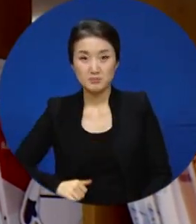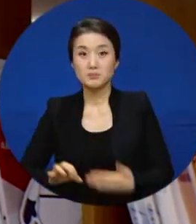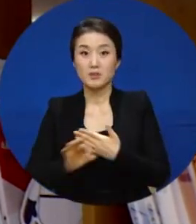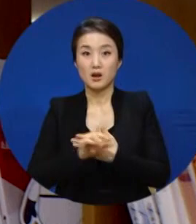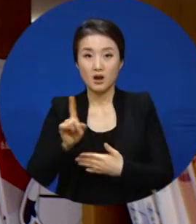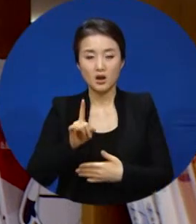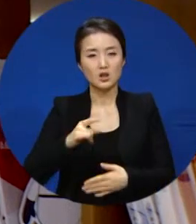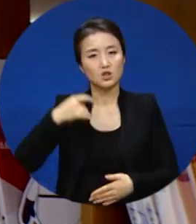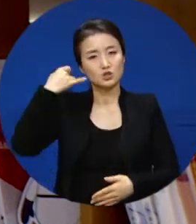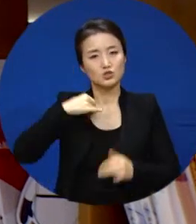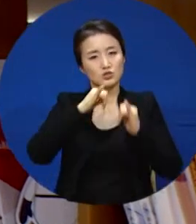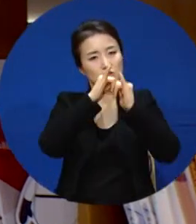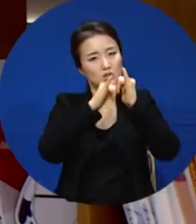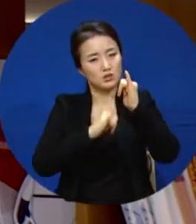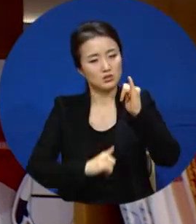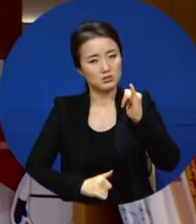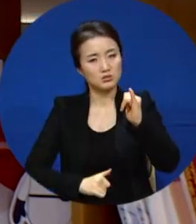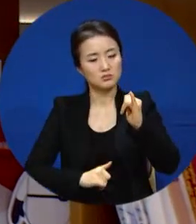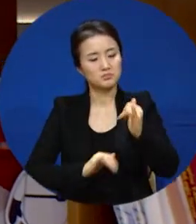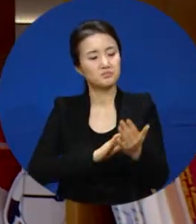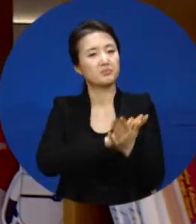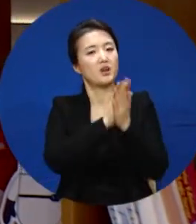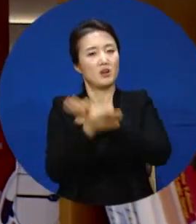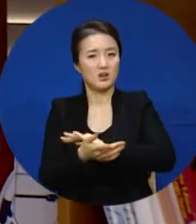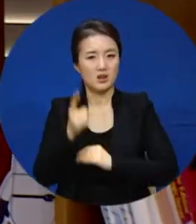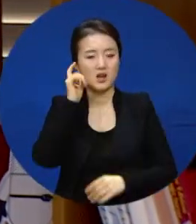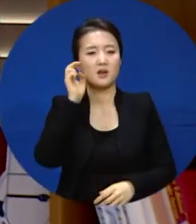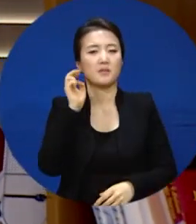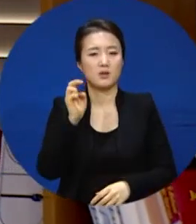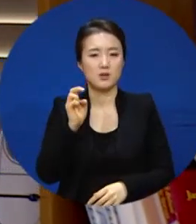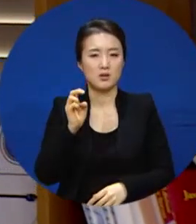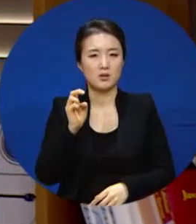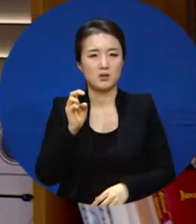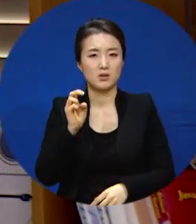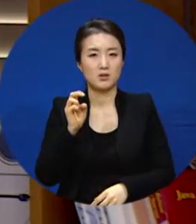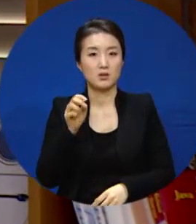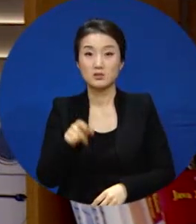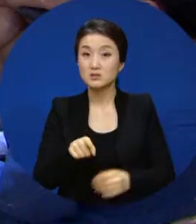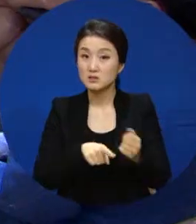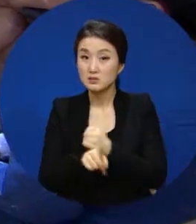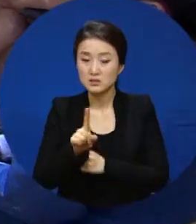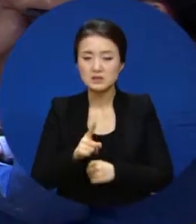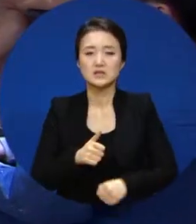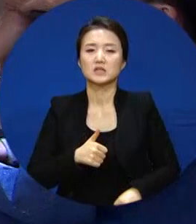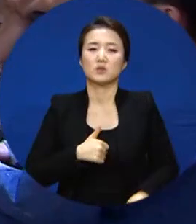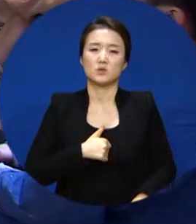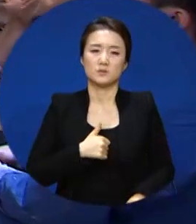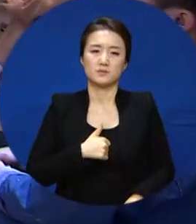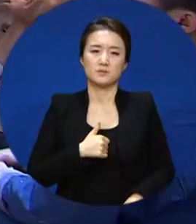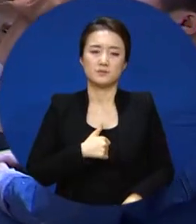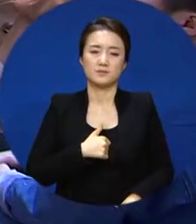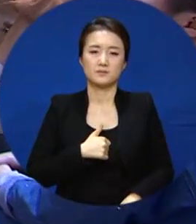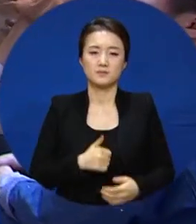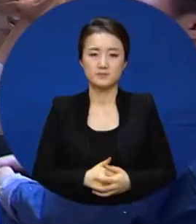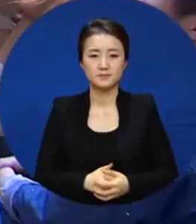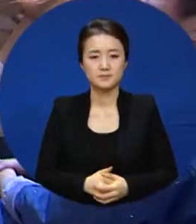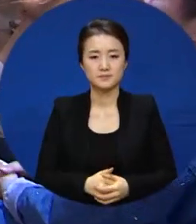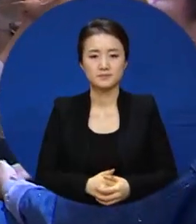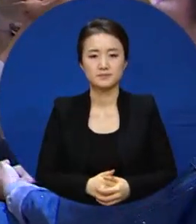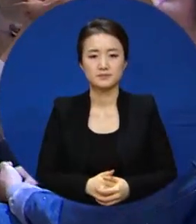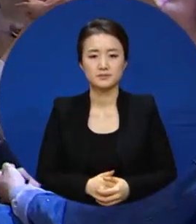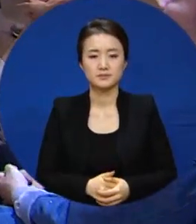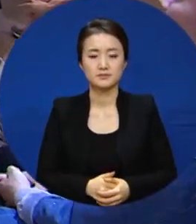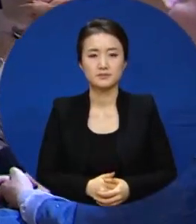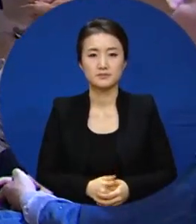역사는 뒤짚어 따라 고액 이래요 이게 뭐에요 자존심 야 2층과 후에 문제는